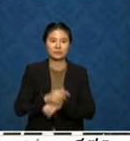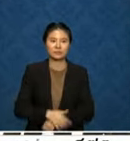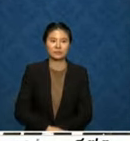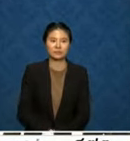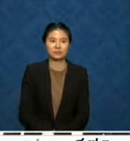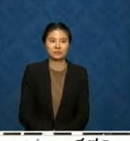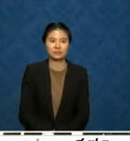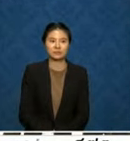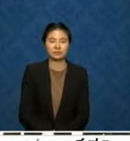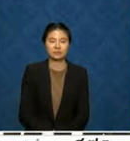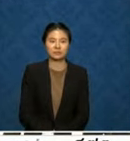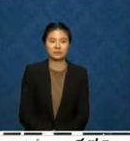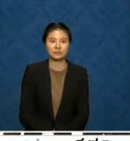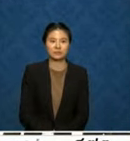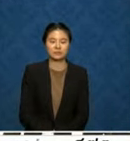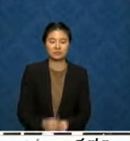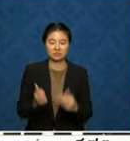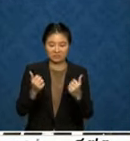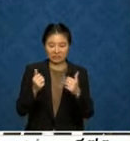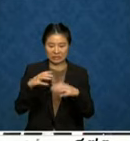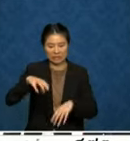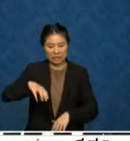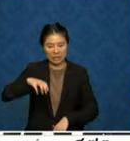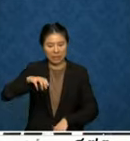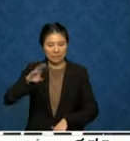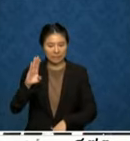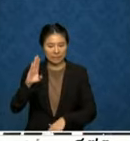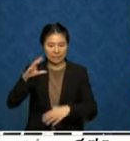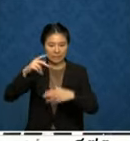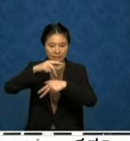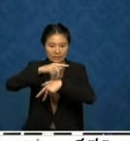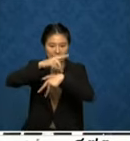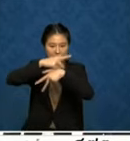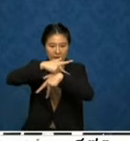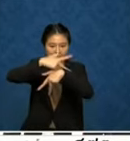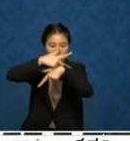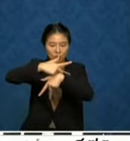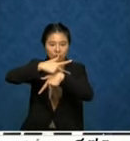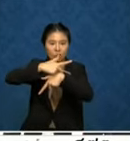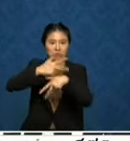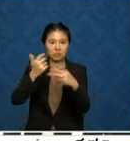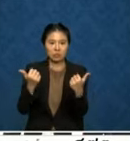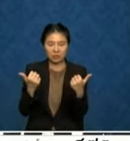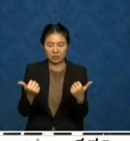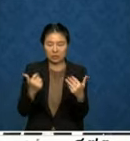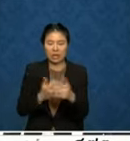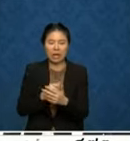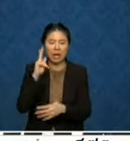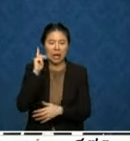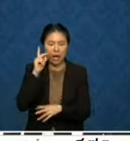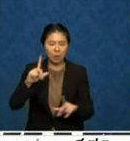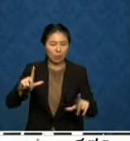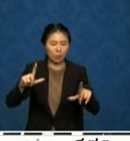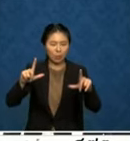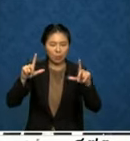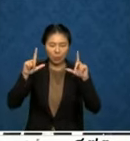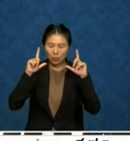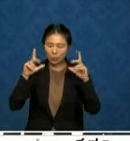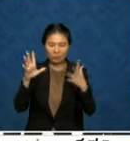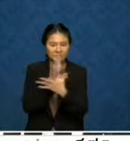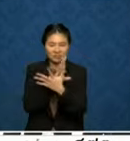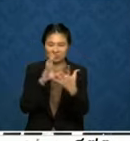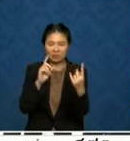ประเด็นเรื่องไอคอนเนี่ยตอนนี้ทุกคนพูดกันจนแทบจะรู้หมดทั้งสังคมแ